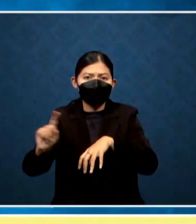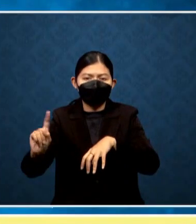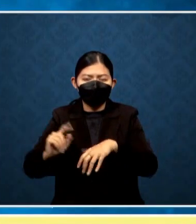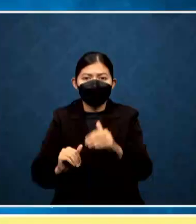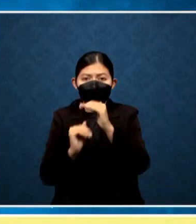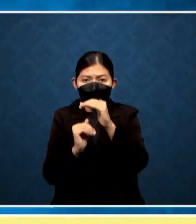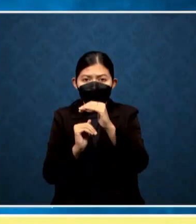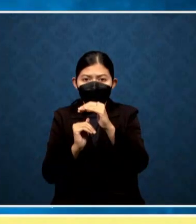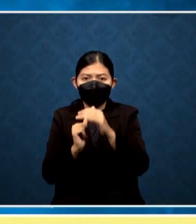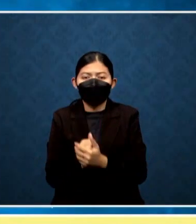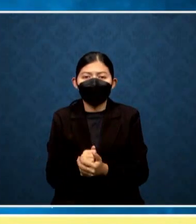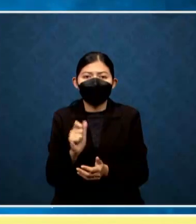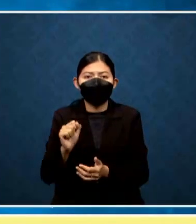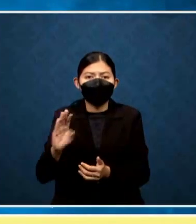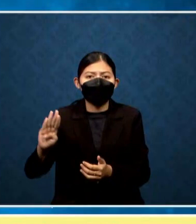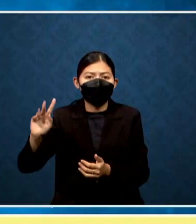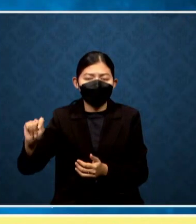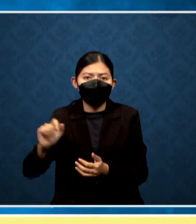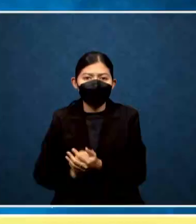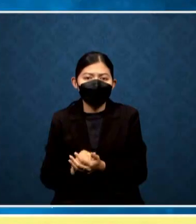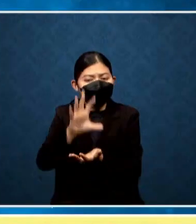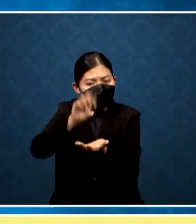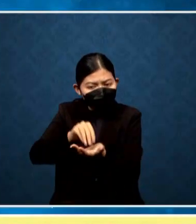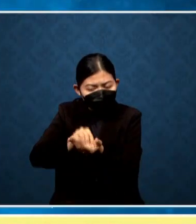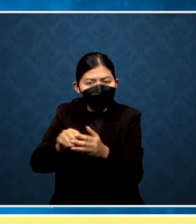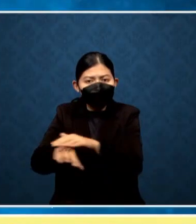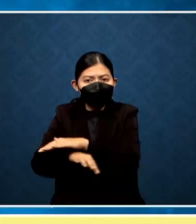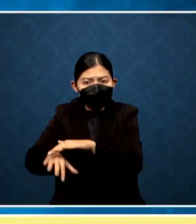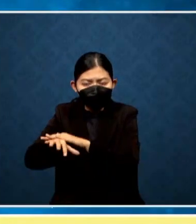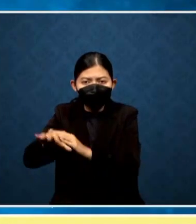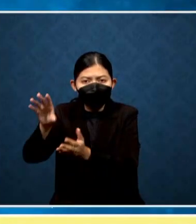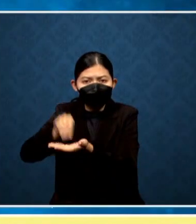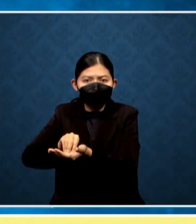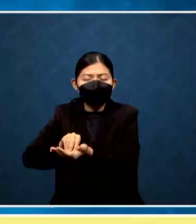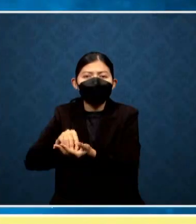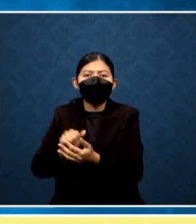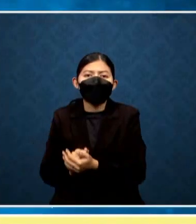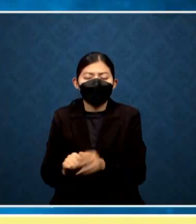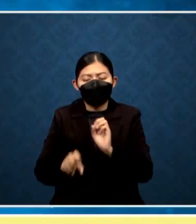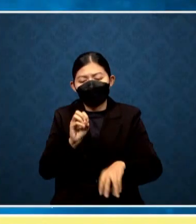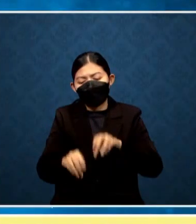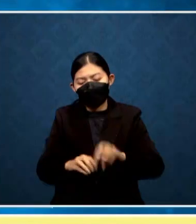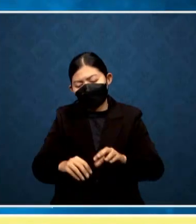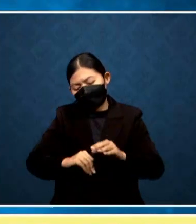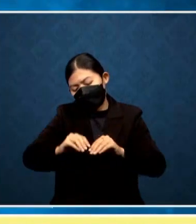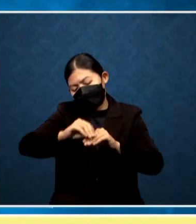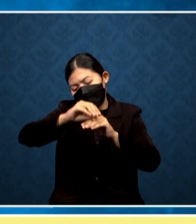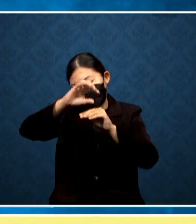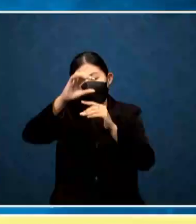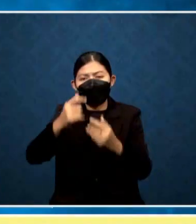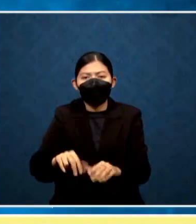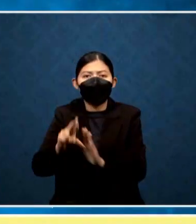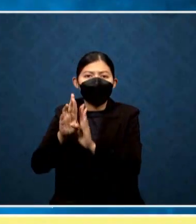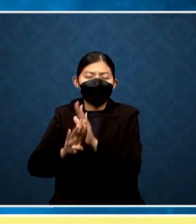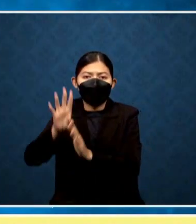คำหนดว่าค์กรรปulatorป W ต้องมการามถึกค้อมูลอฟัต 2 หลอบริมาณ Kylie expectedอย่ถูกตองในระบบ